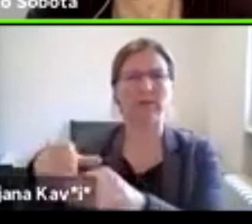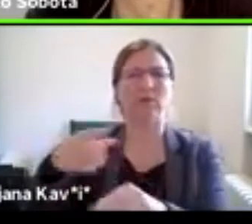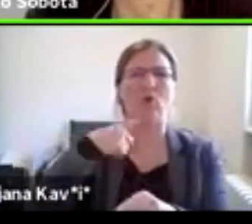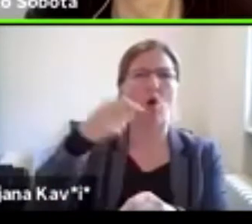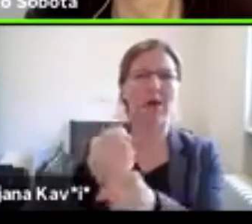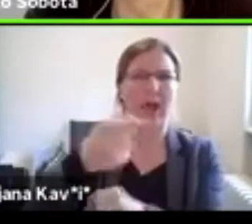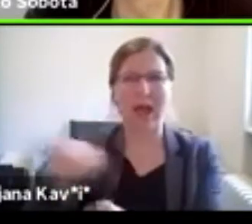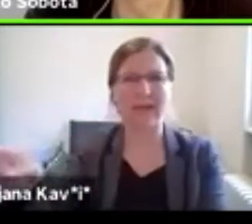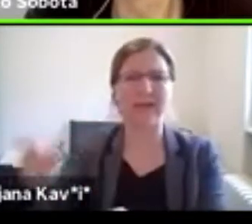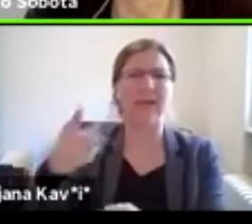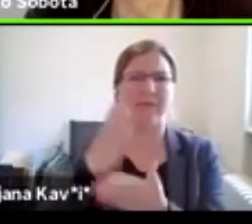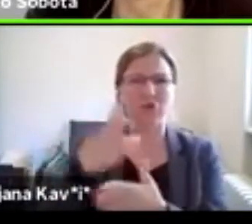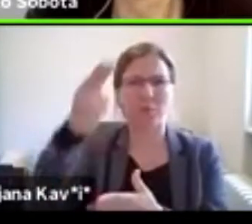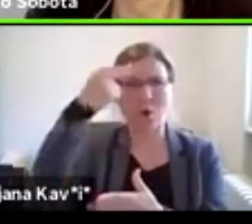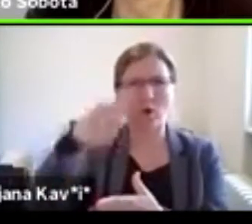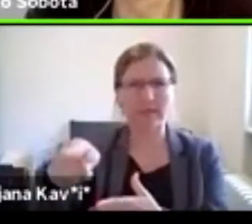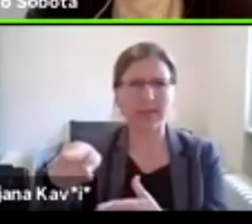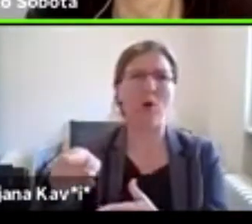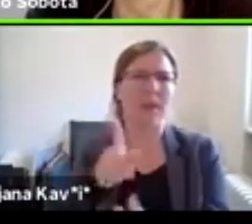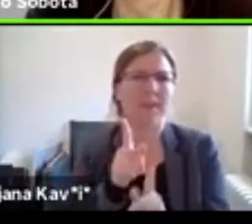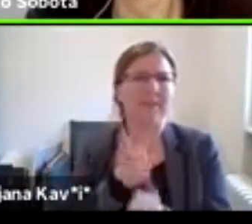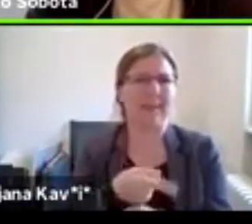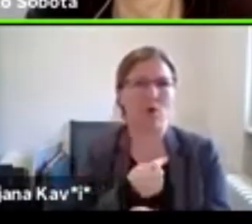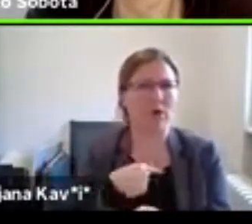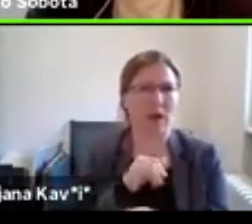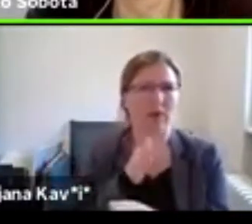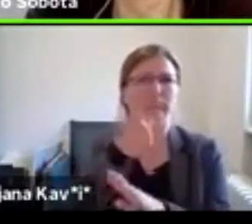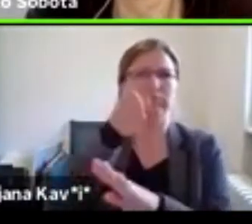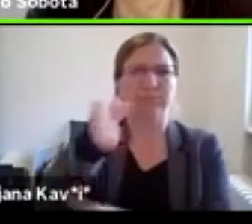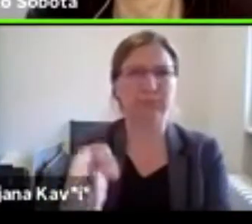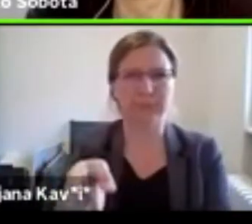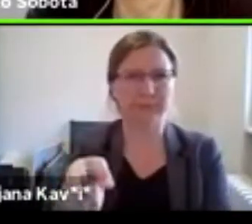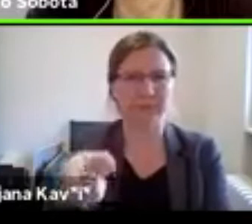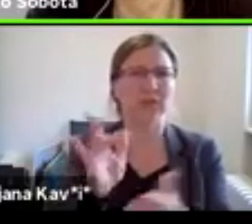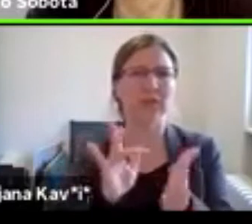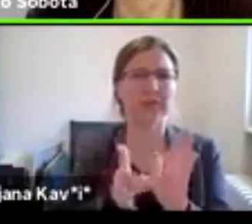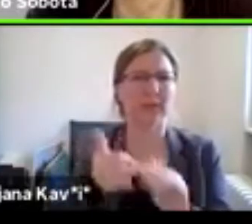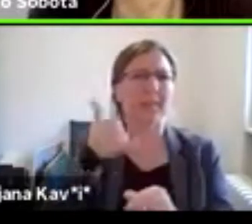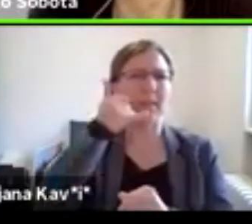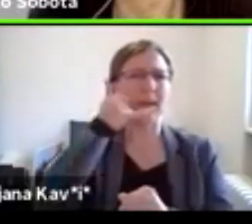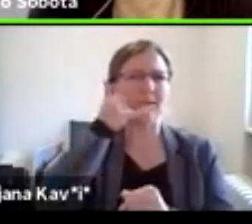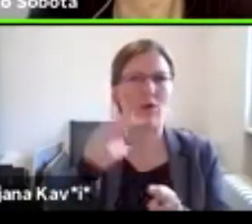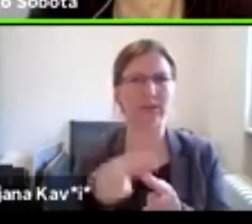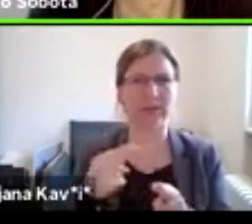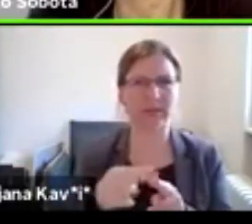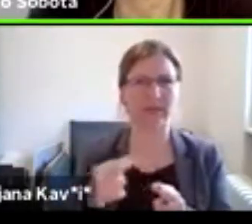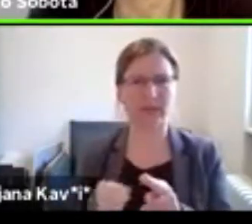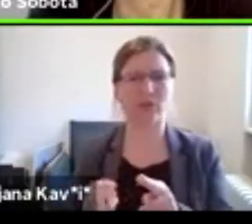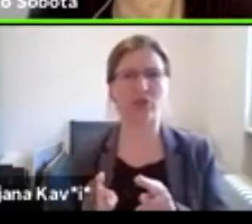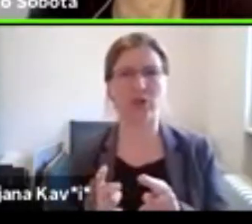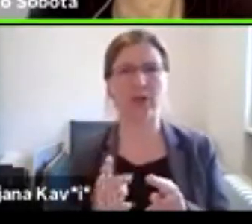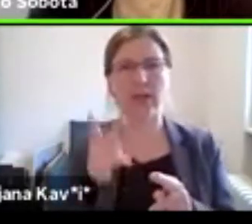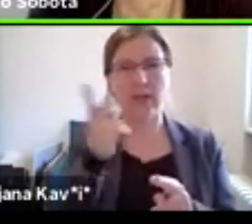dalje, da možda tamo čak ni ne odemo na teren, nego doslovno odradimo sve putem telefona. Naravno, tu